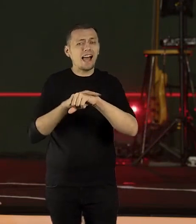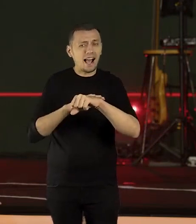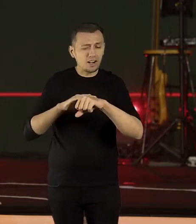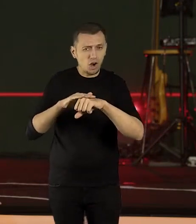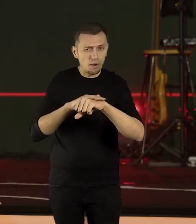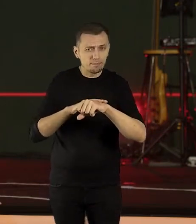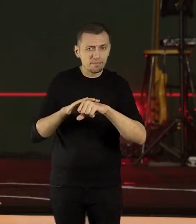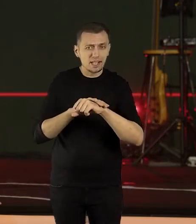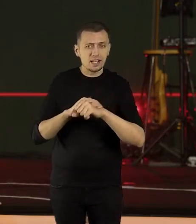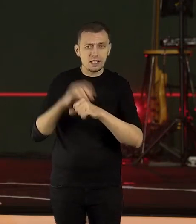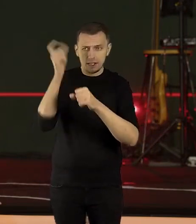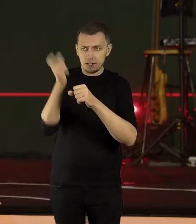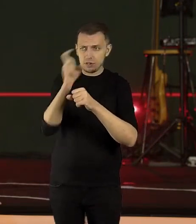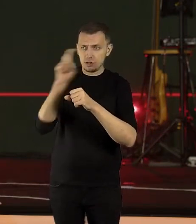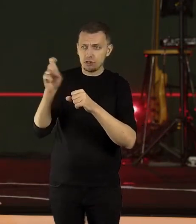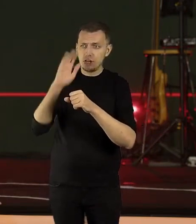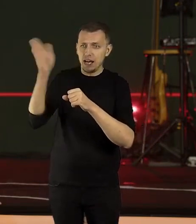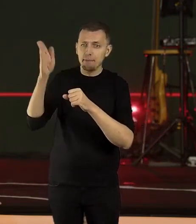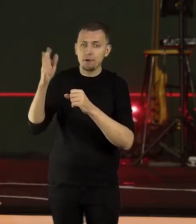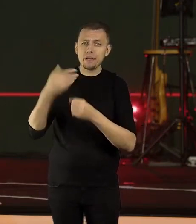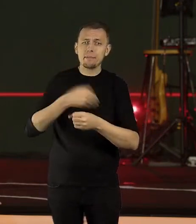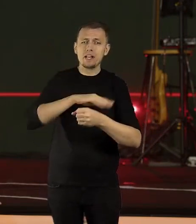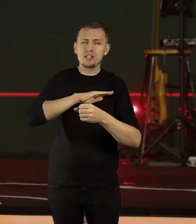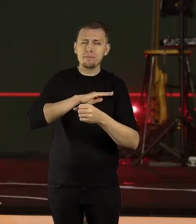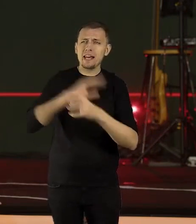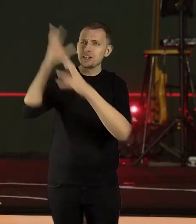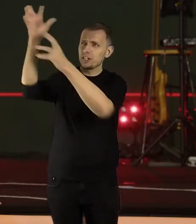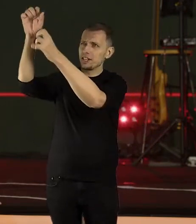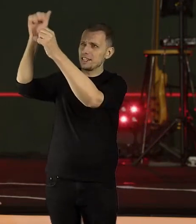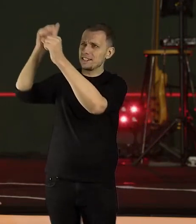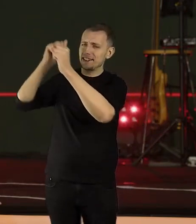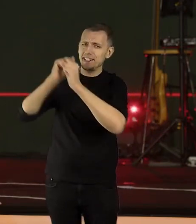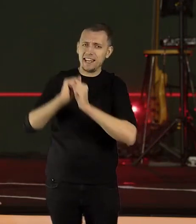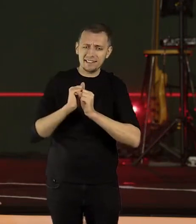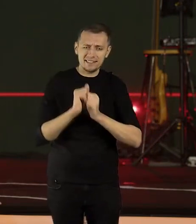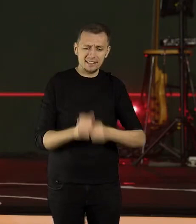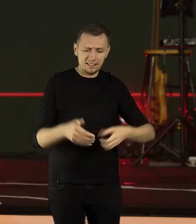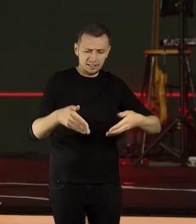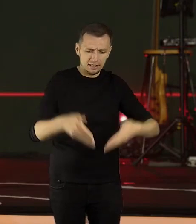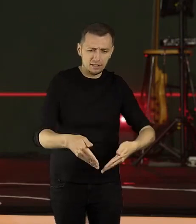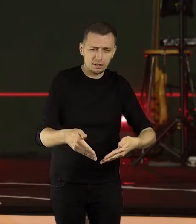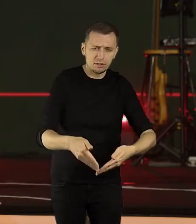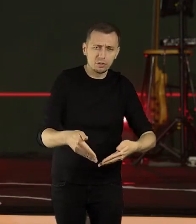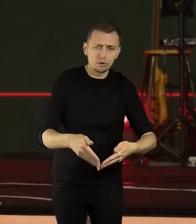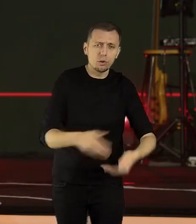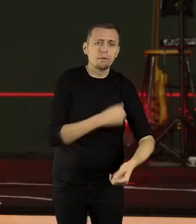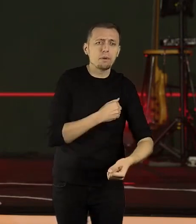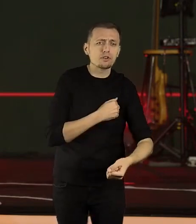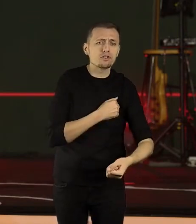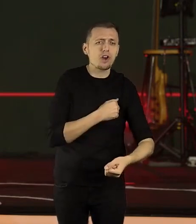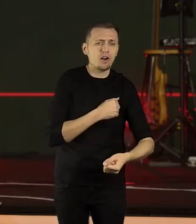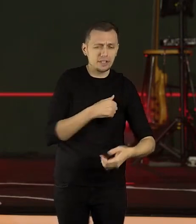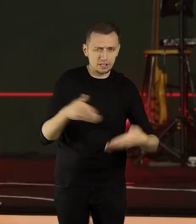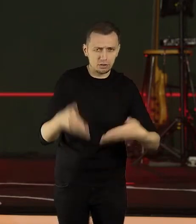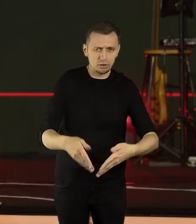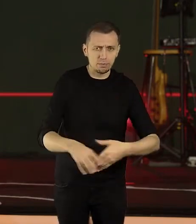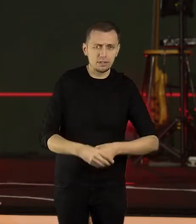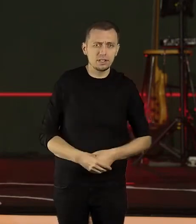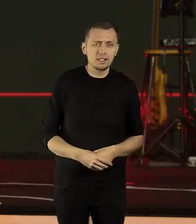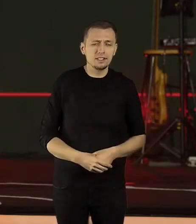dzięki litości przyjaciela. A od tamtej pory Od tamtej pory minęło 20